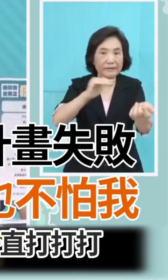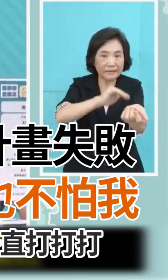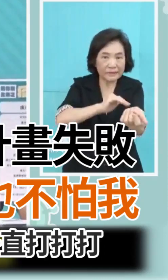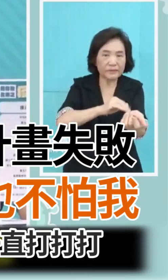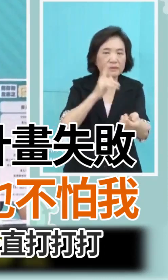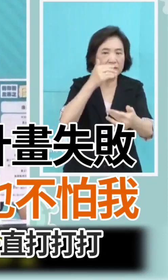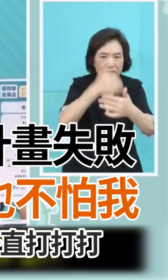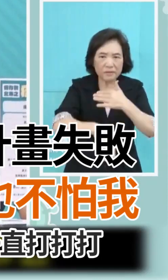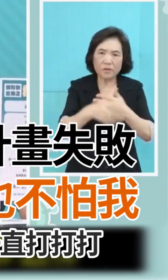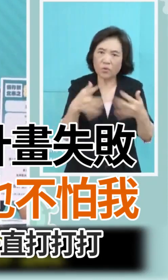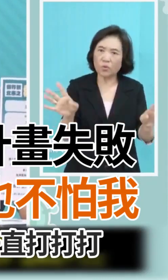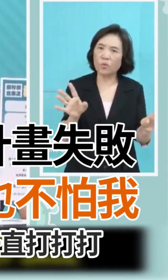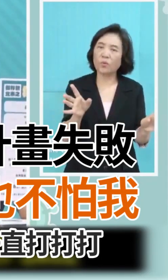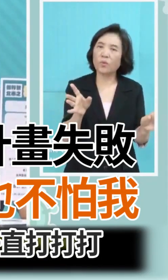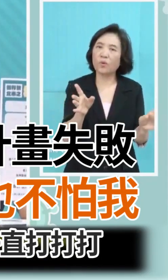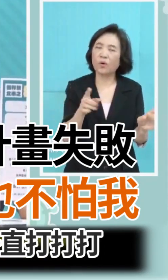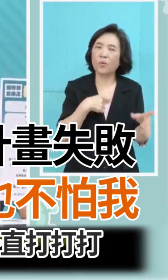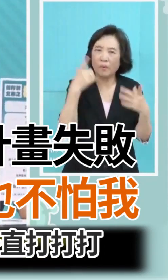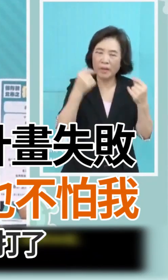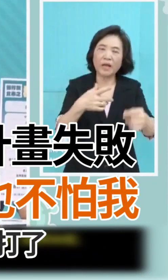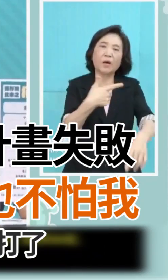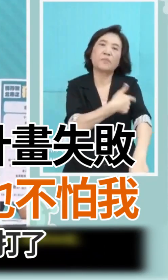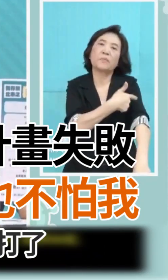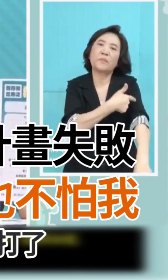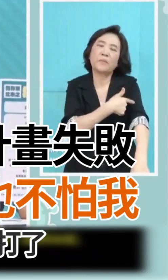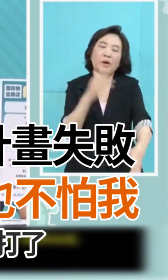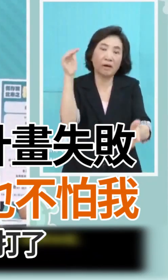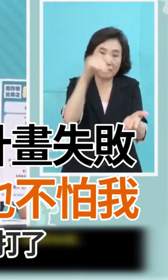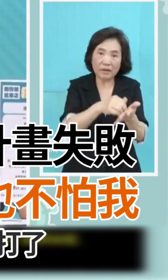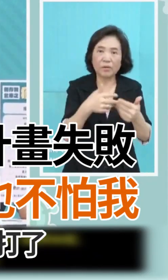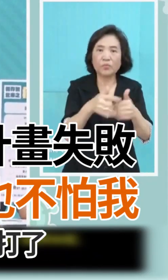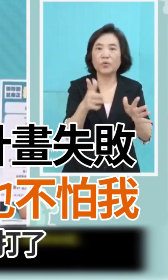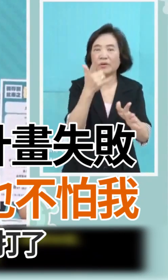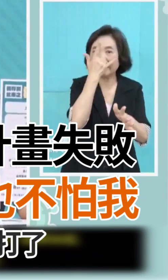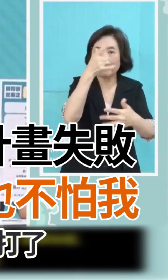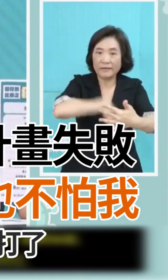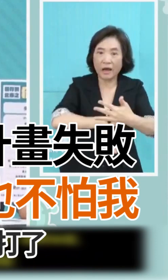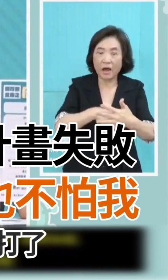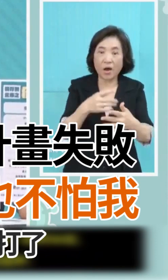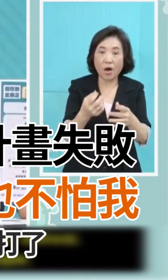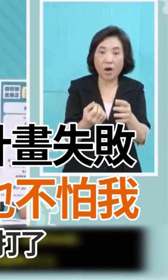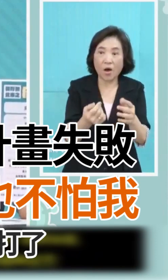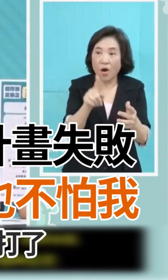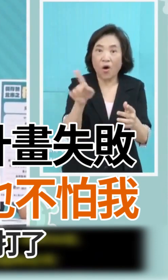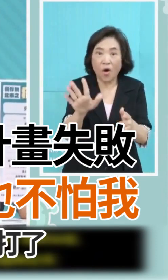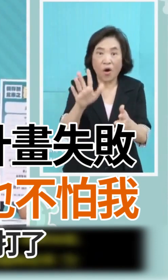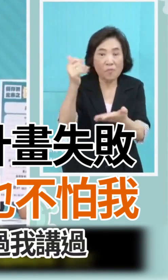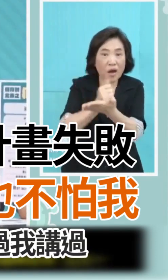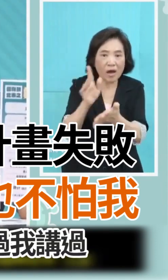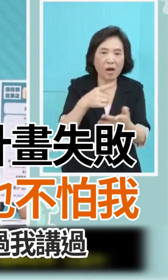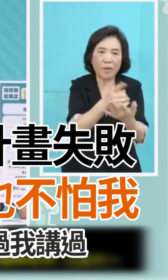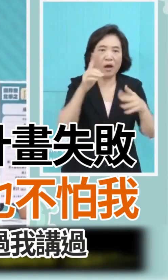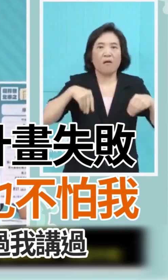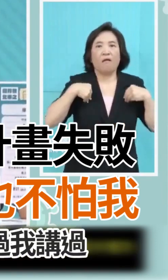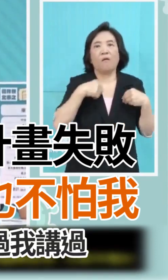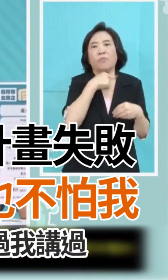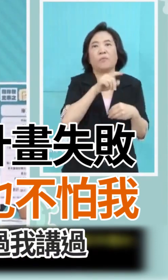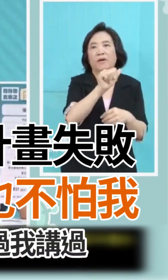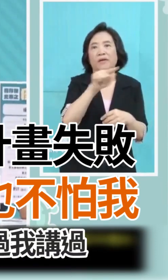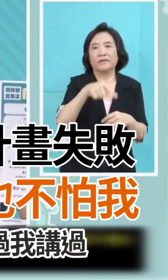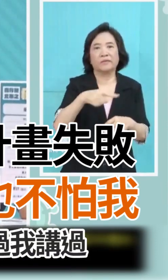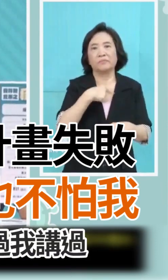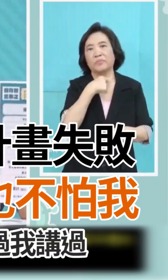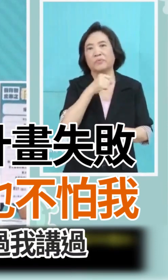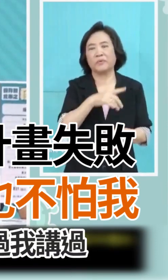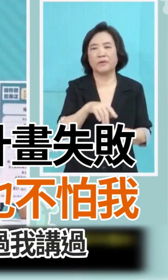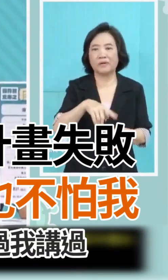那我这个明白的讲了，本来一直打到莫德纳一出来呢，大家就不太想打了。所以我当时有，我想你们